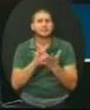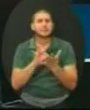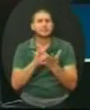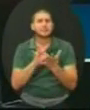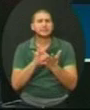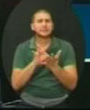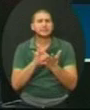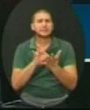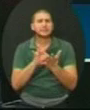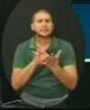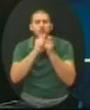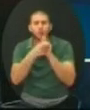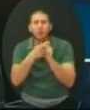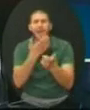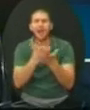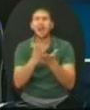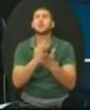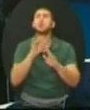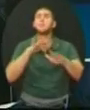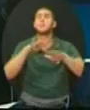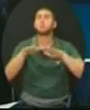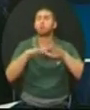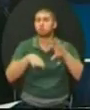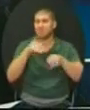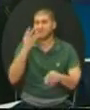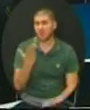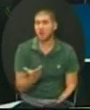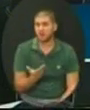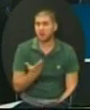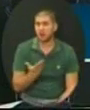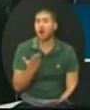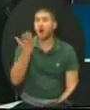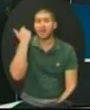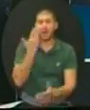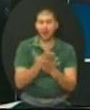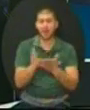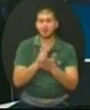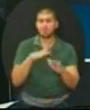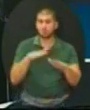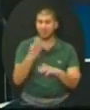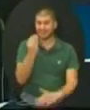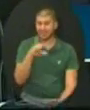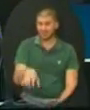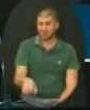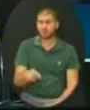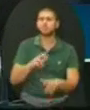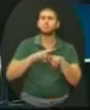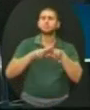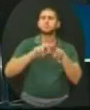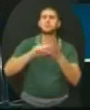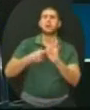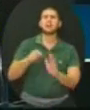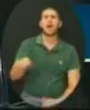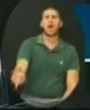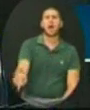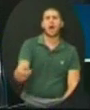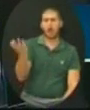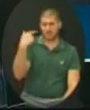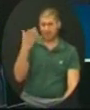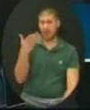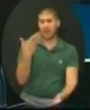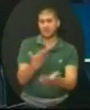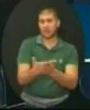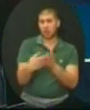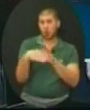האוצר ממשלה נבחרת. הייתה החלטת ממשלה שהכספים האלה צבועים. היה גם הצעת